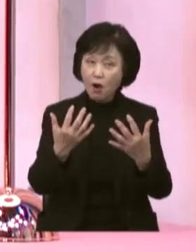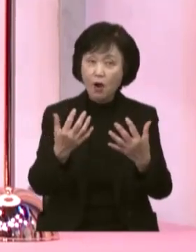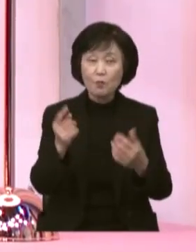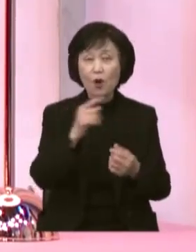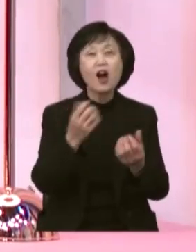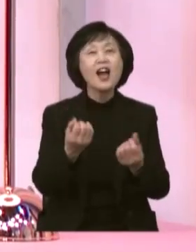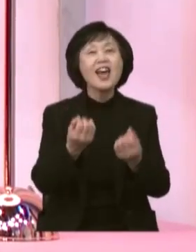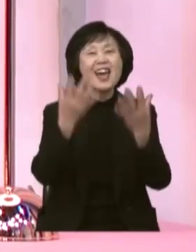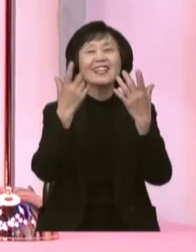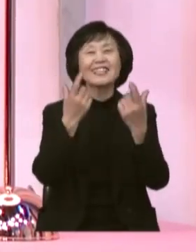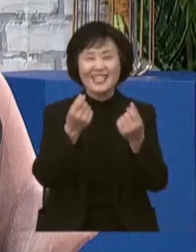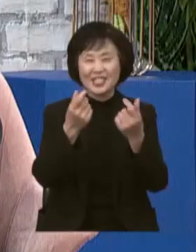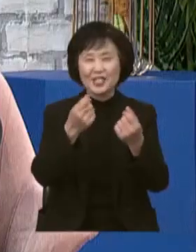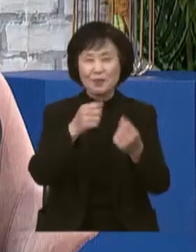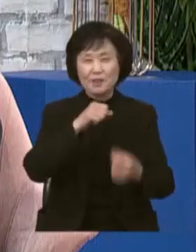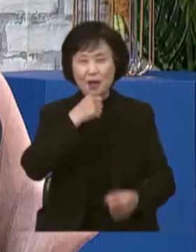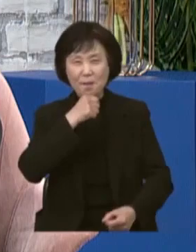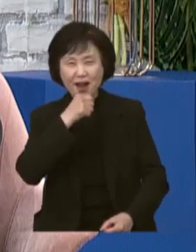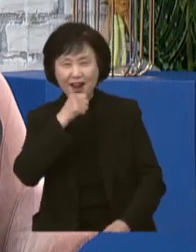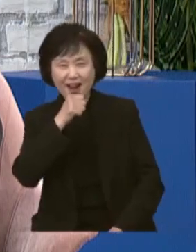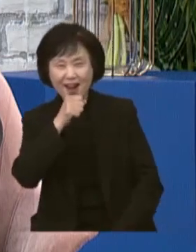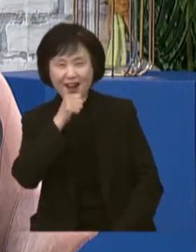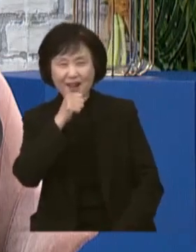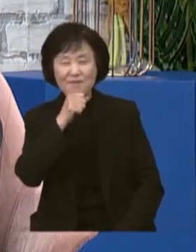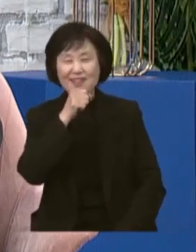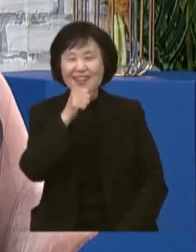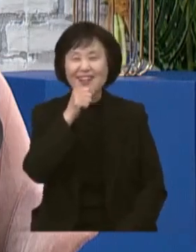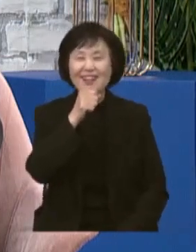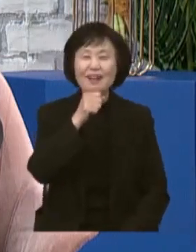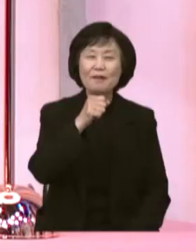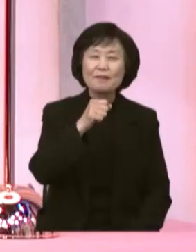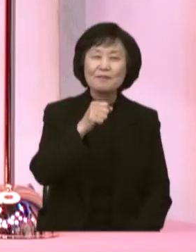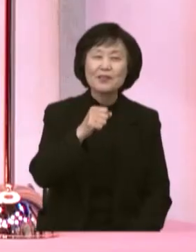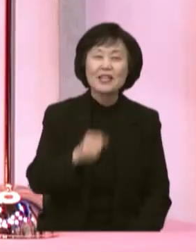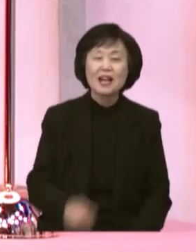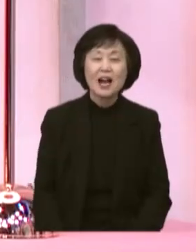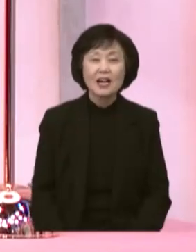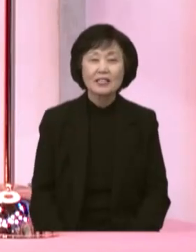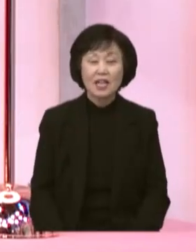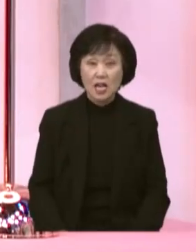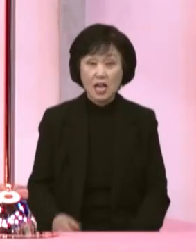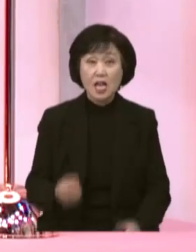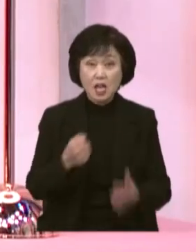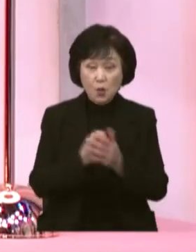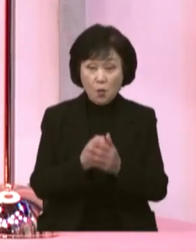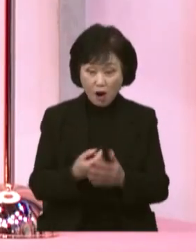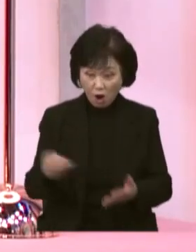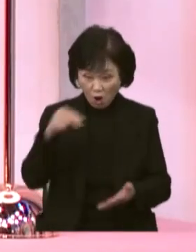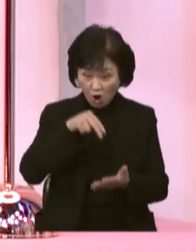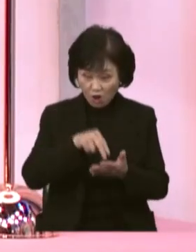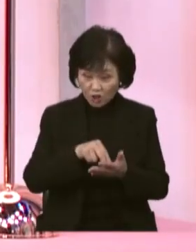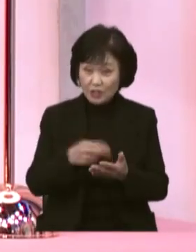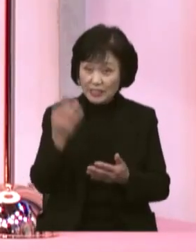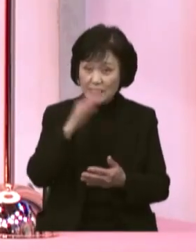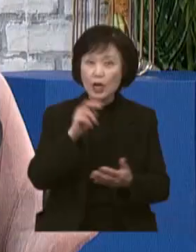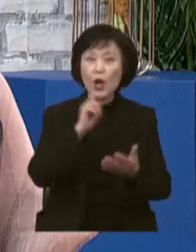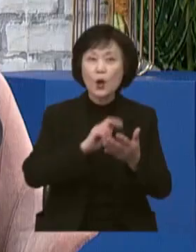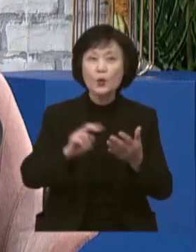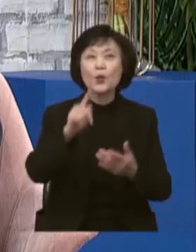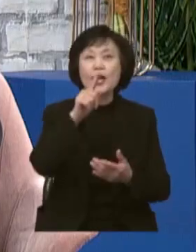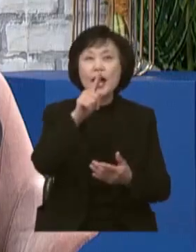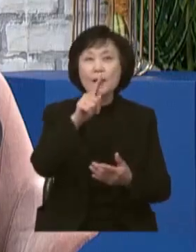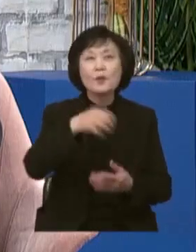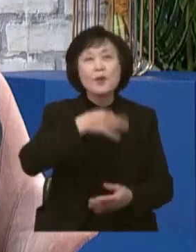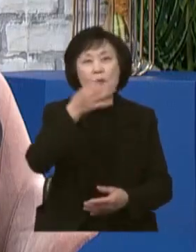유행가 부르면 다 까물셔. 근데 교회에서 유행가는 근데 아니잖아. 그건 안 되니까 그냥 내가 딱 난 그거는 하나 알아.